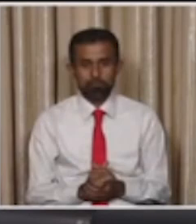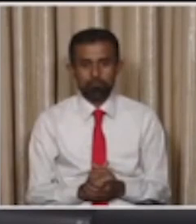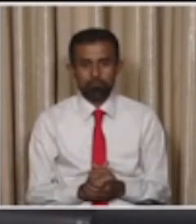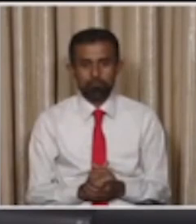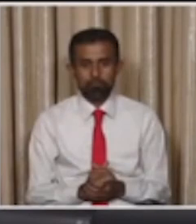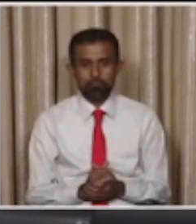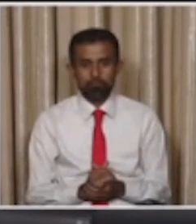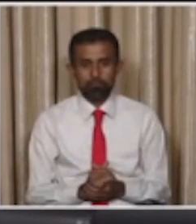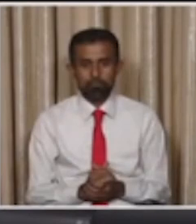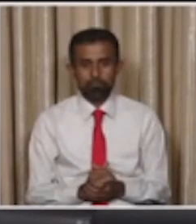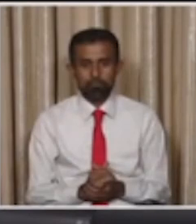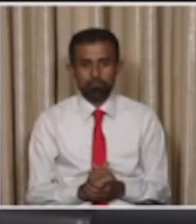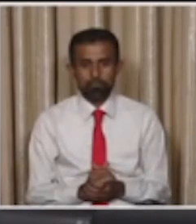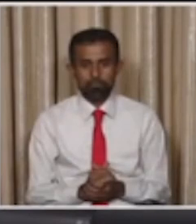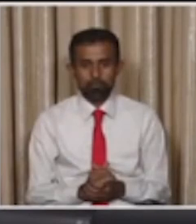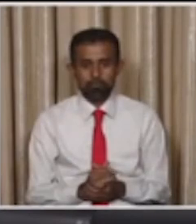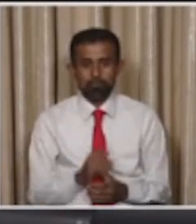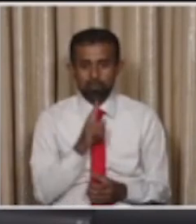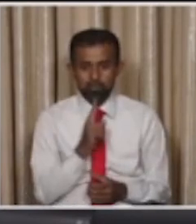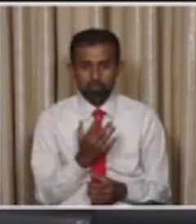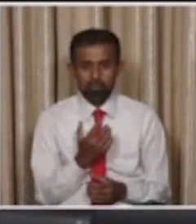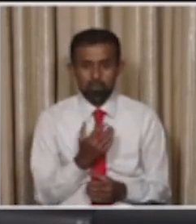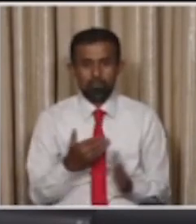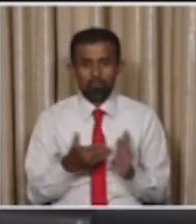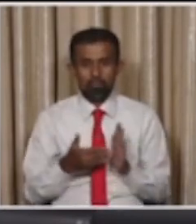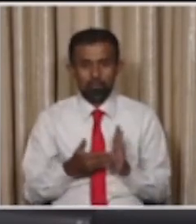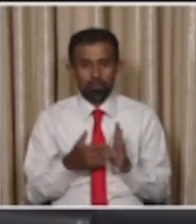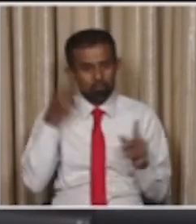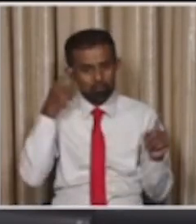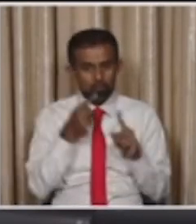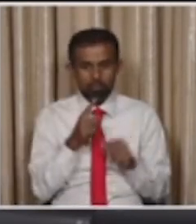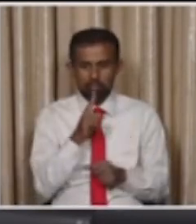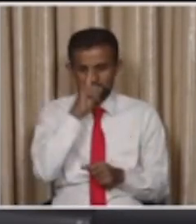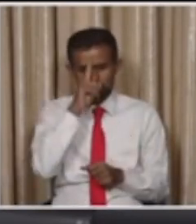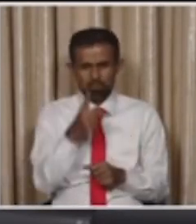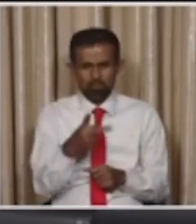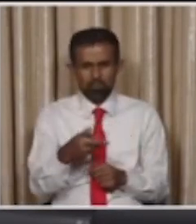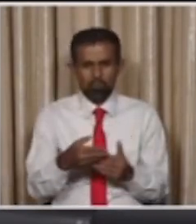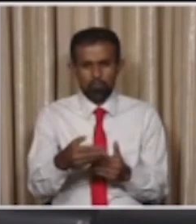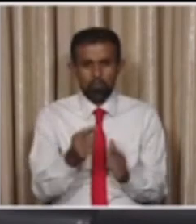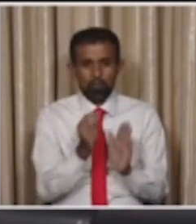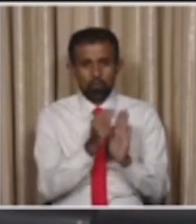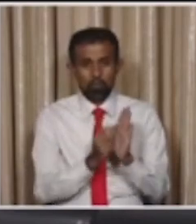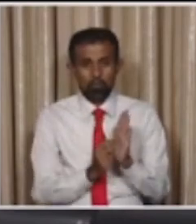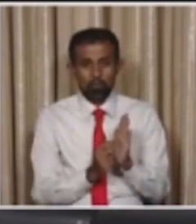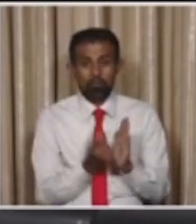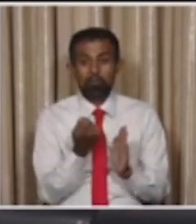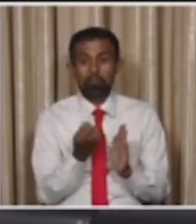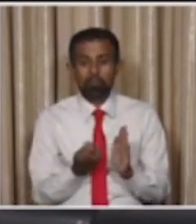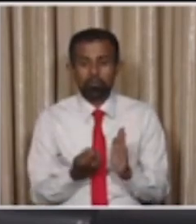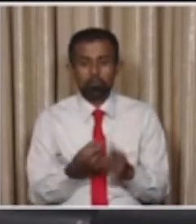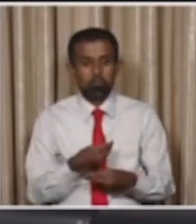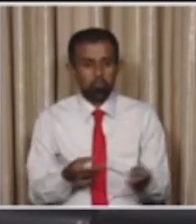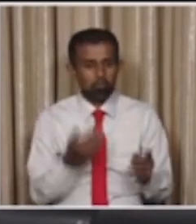වගේම මතක් කරන්න ඕනේ ආපදාව සම්බන්ධයෙන් අපිට සති කීපයක් යනවා තක්සේරුව ලබා ගන්න වෙච්ච හානිය